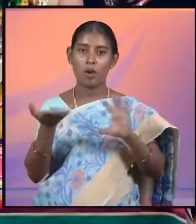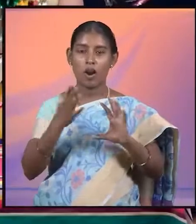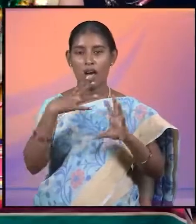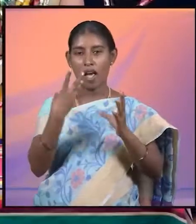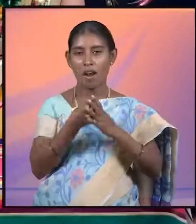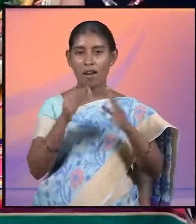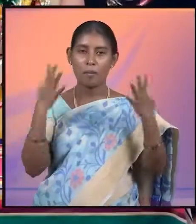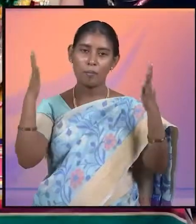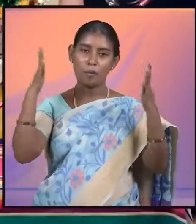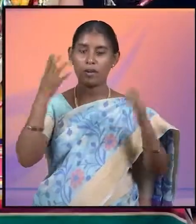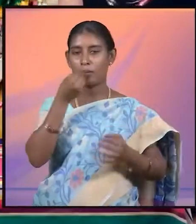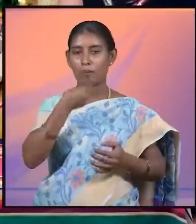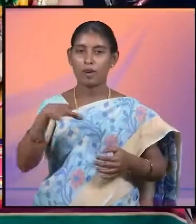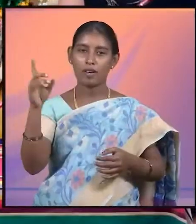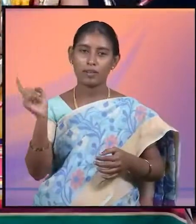முழுதும் போட்டிடுங்கண்ணே.